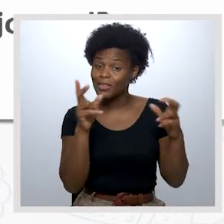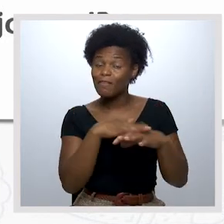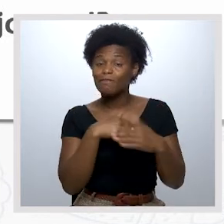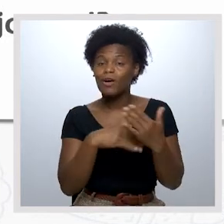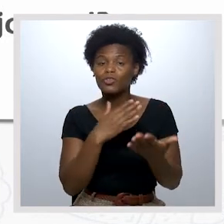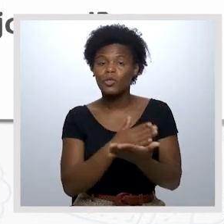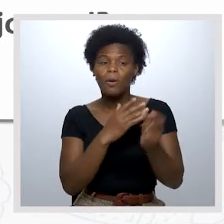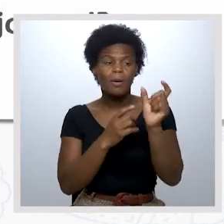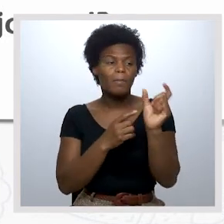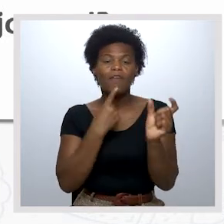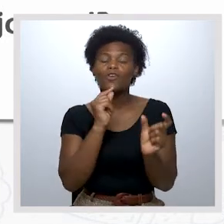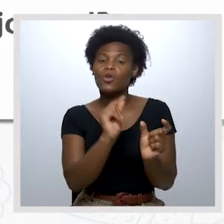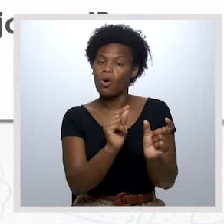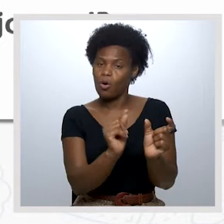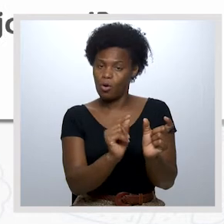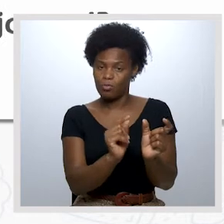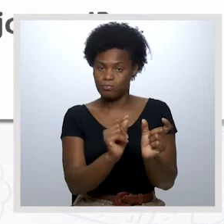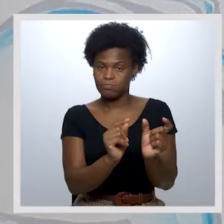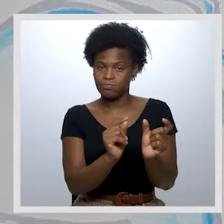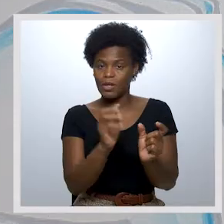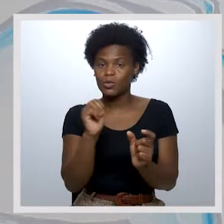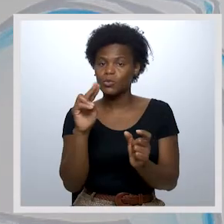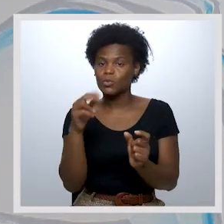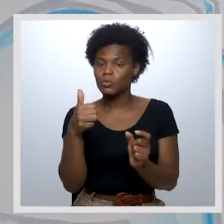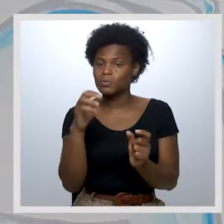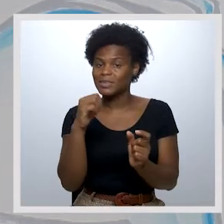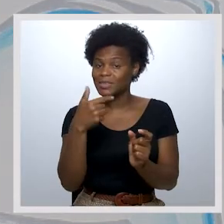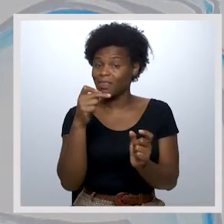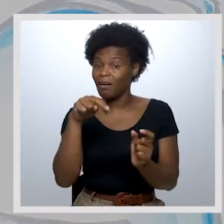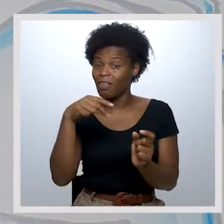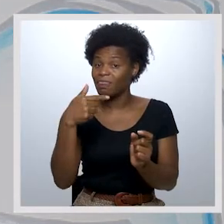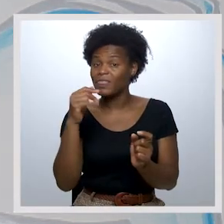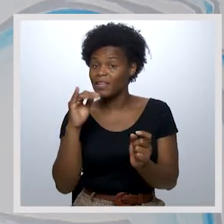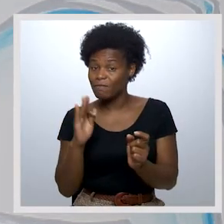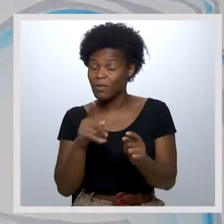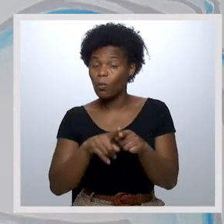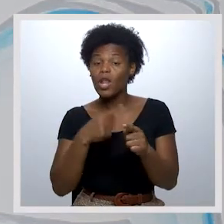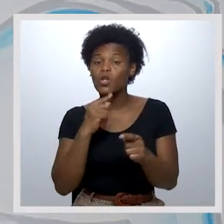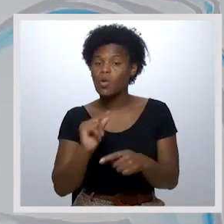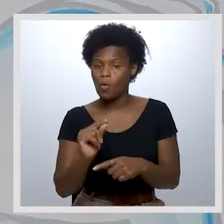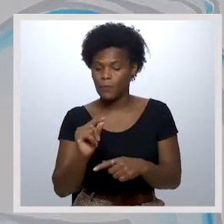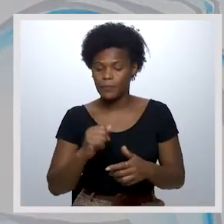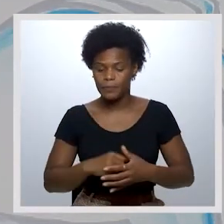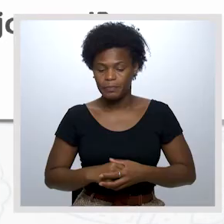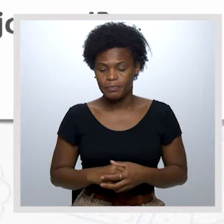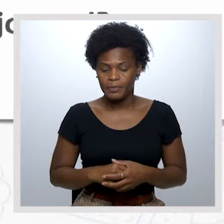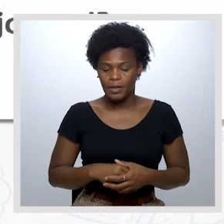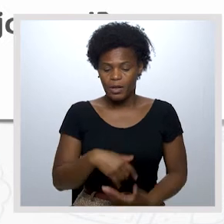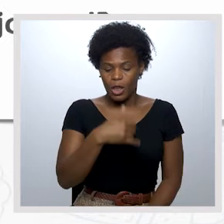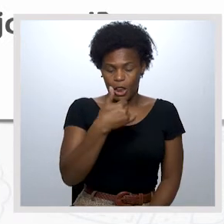souvent des substantifs. Des substantifs, donc des noms. C'est bon? On